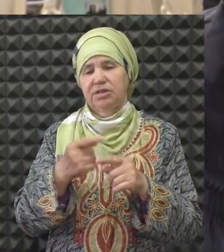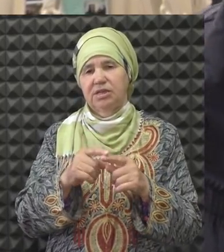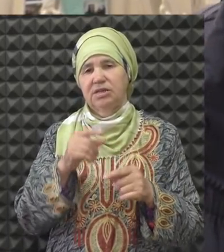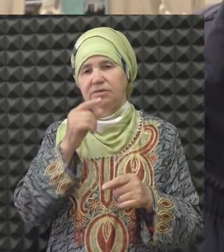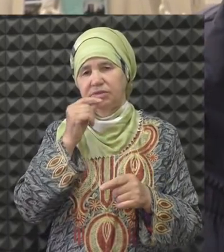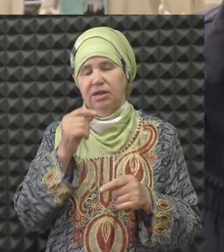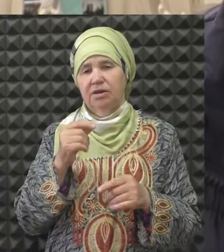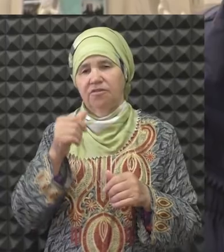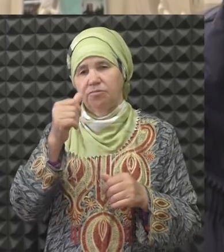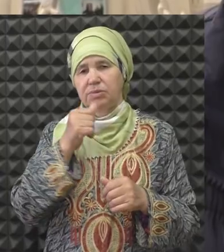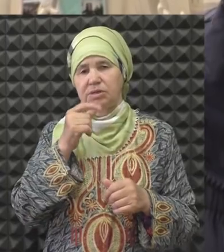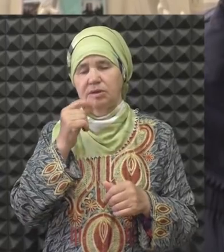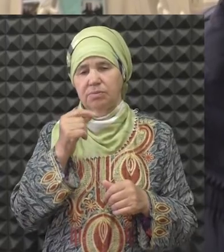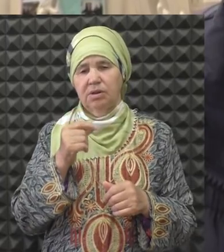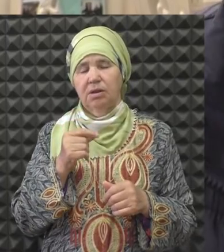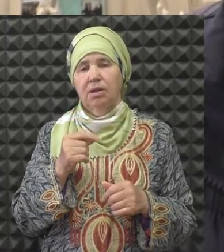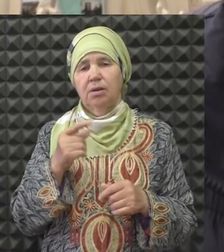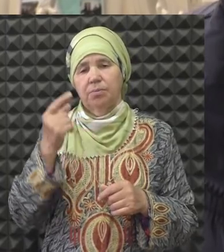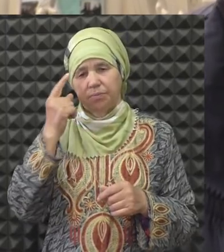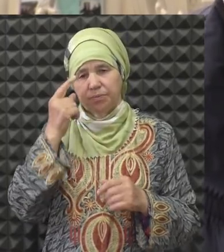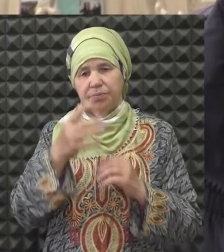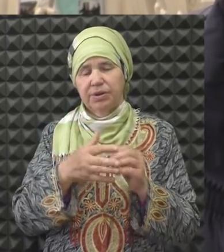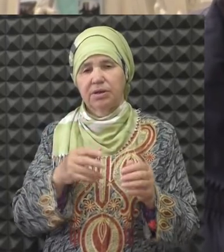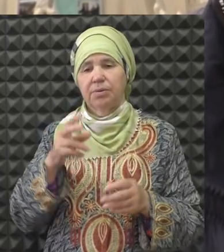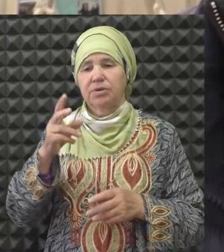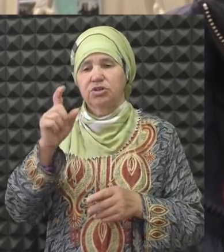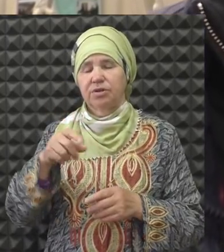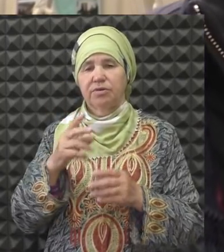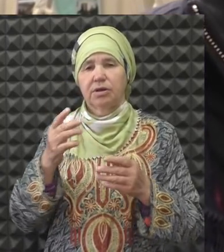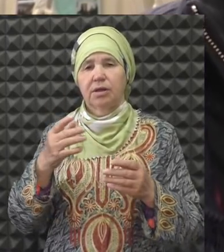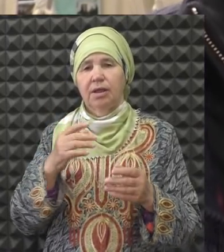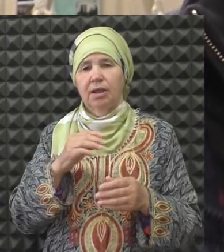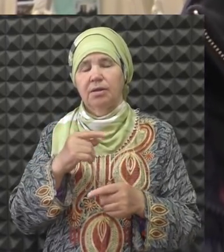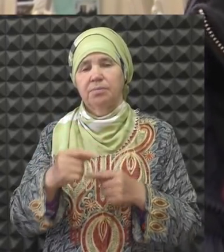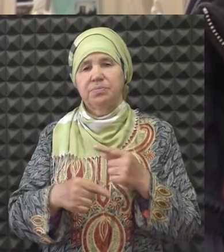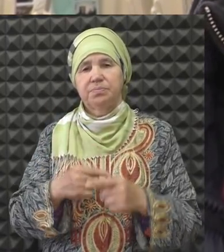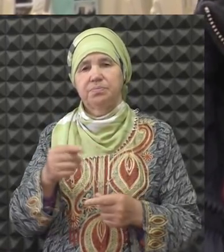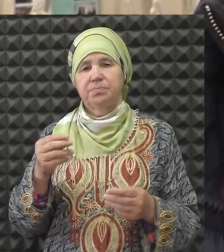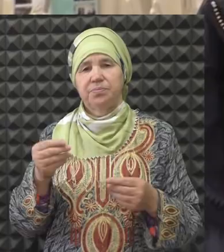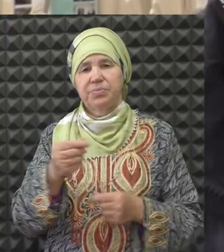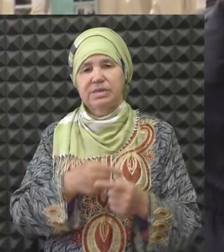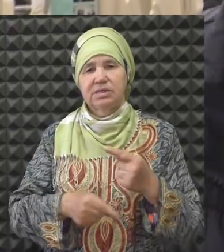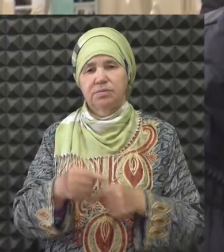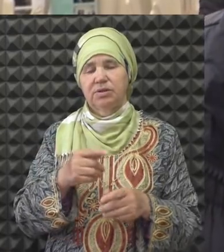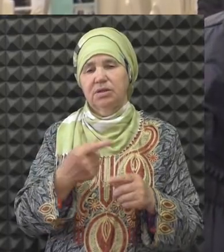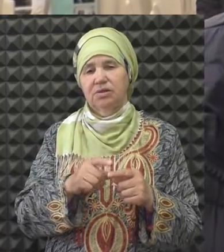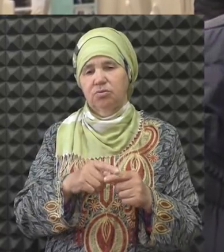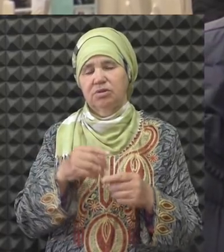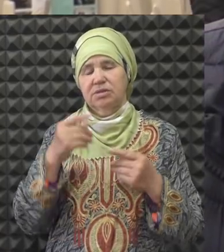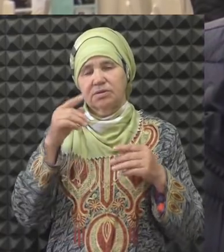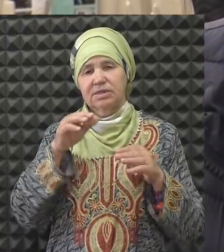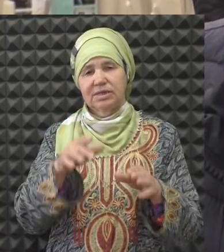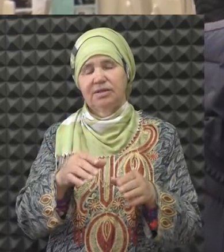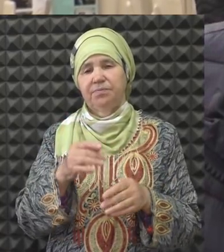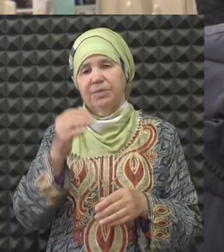Но люди понимают ценность того, что предприниматели понимают ценность того, что необходимо